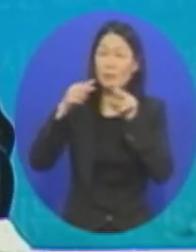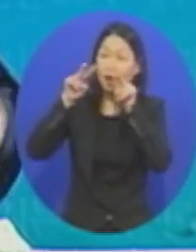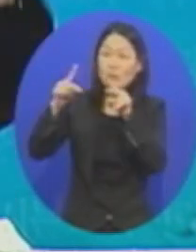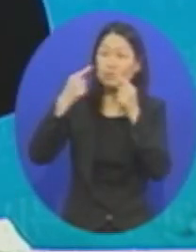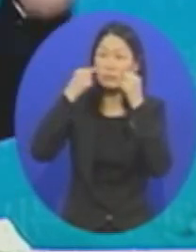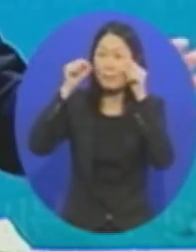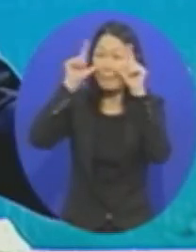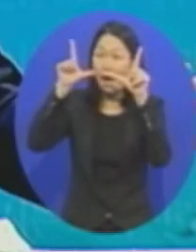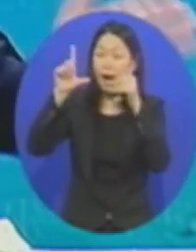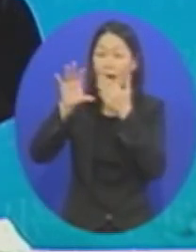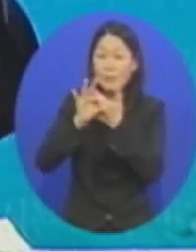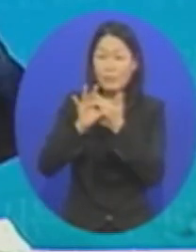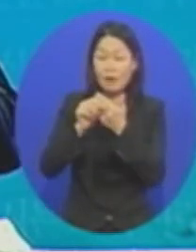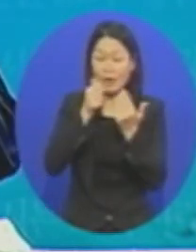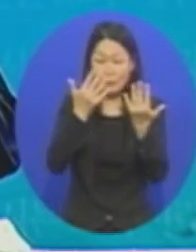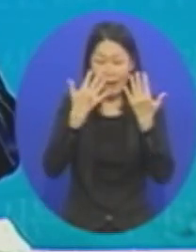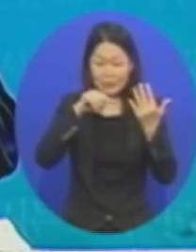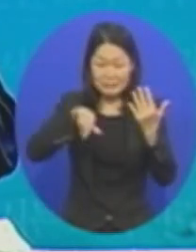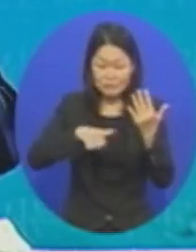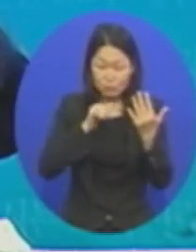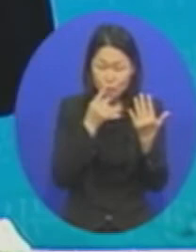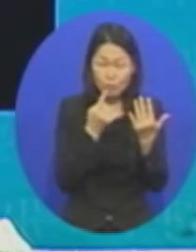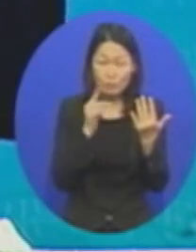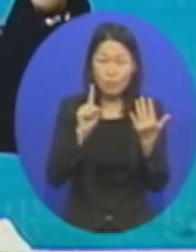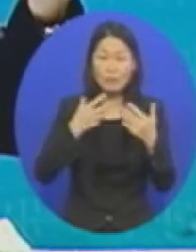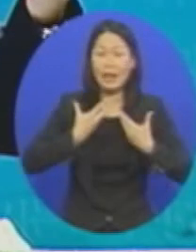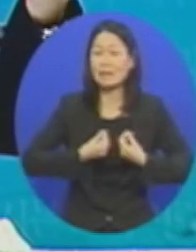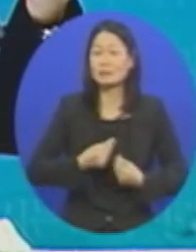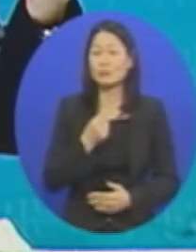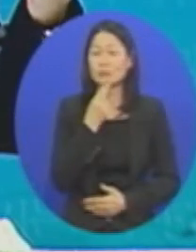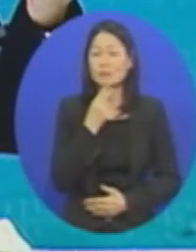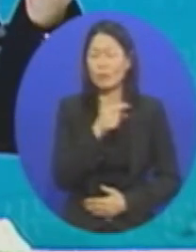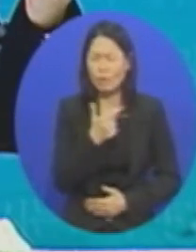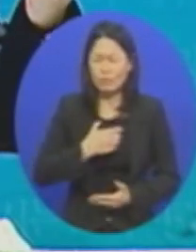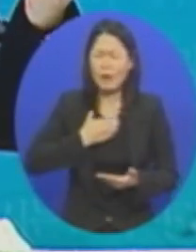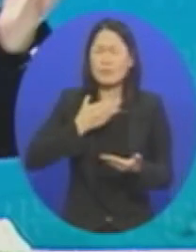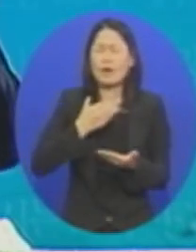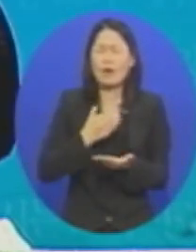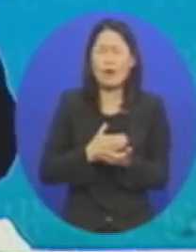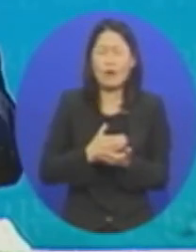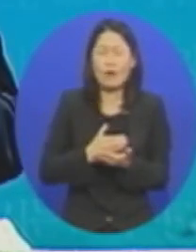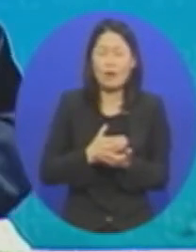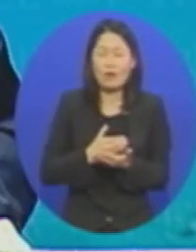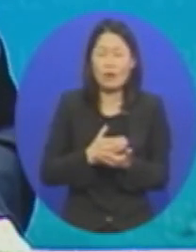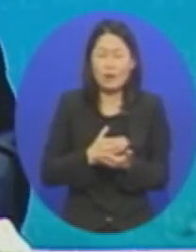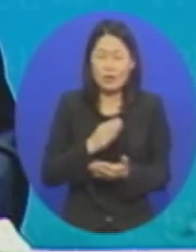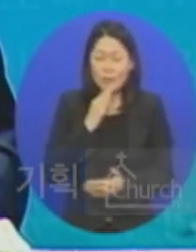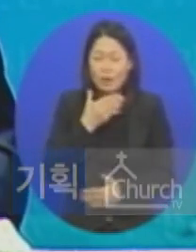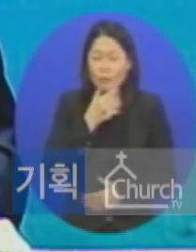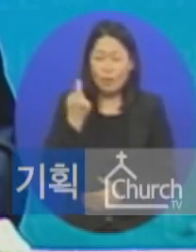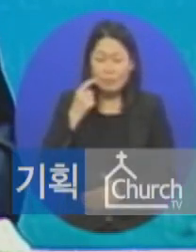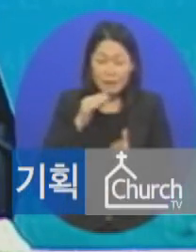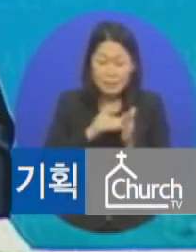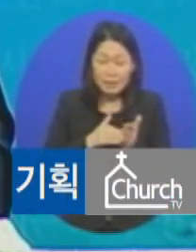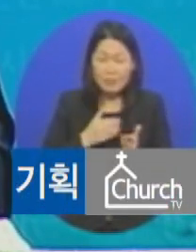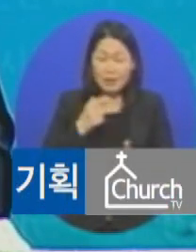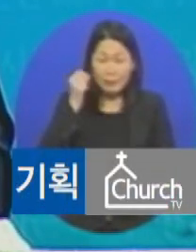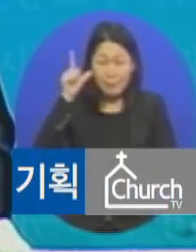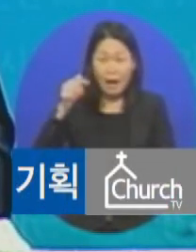열리면 감옥 안에 있어도 낙심이 안돼요 너무 감격해 요 복음의 비밀을 알고나면